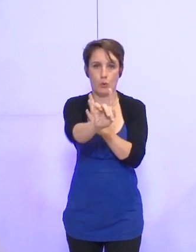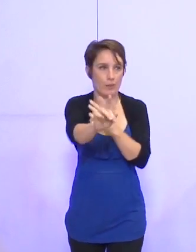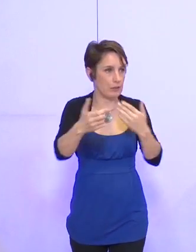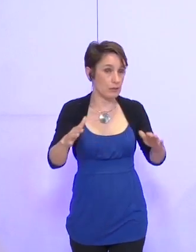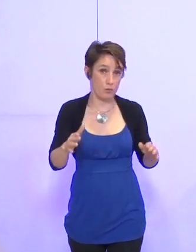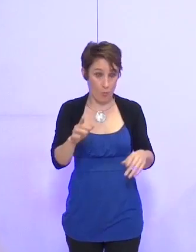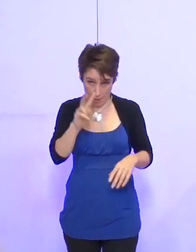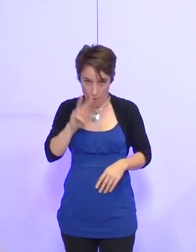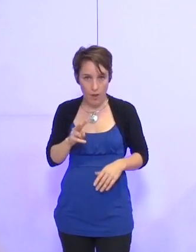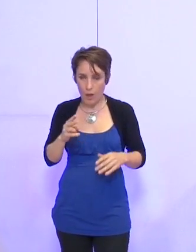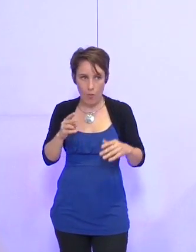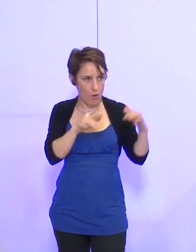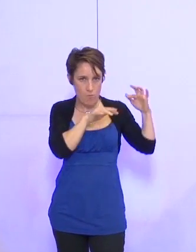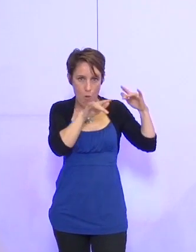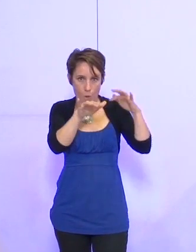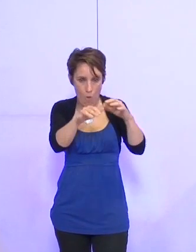merci.